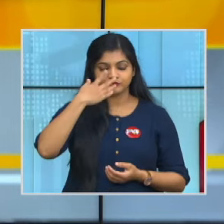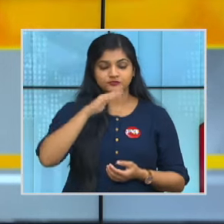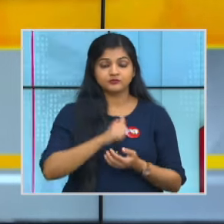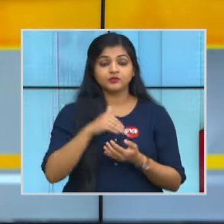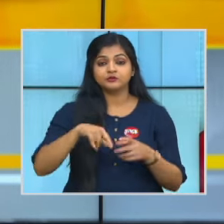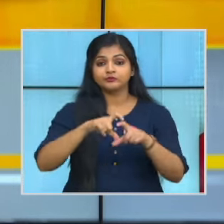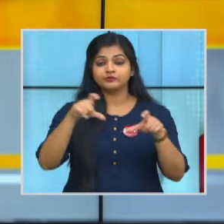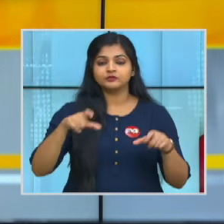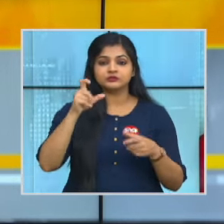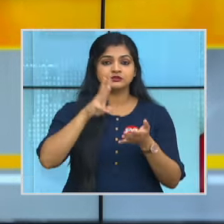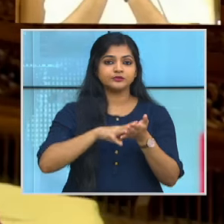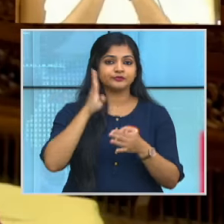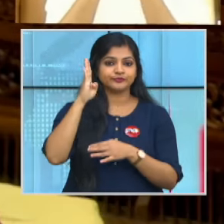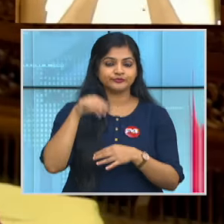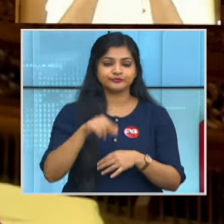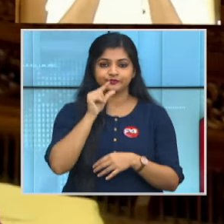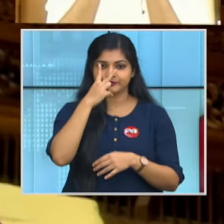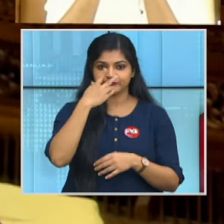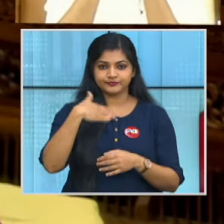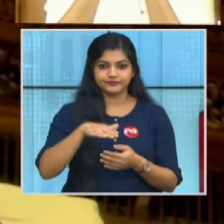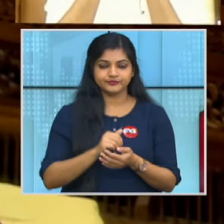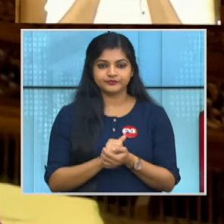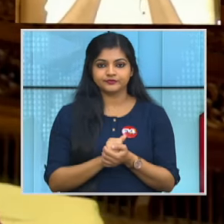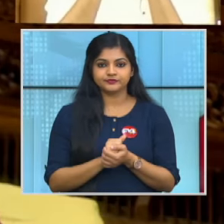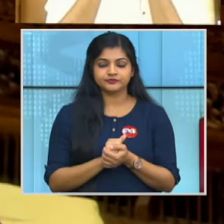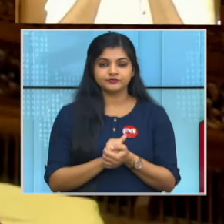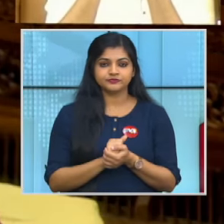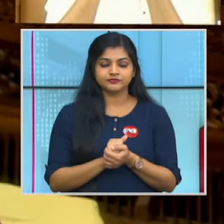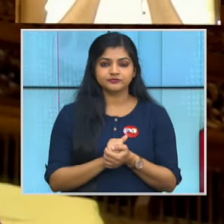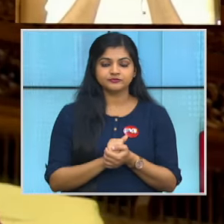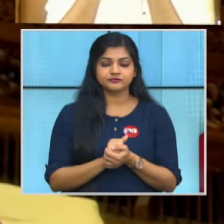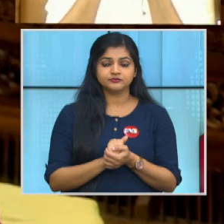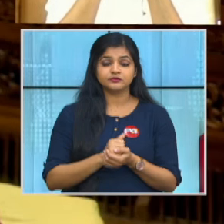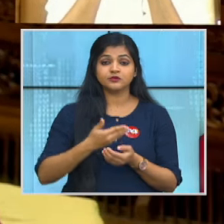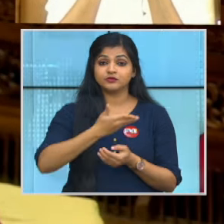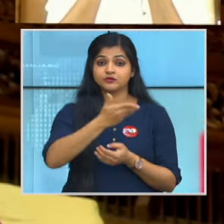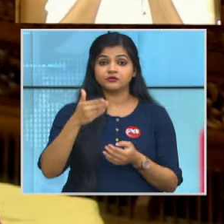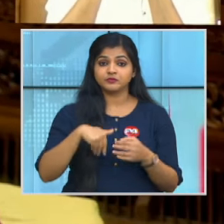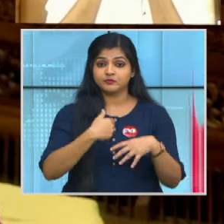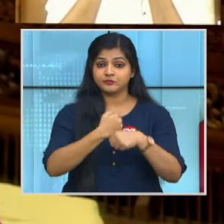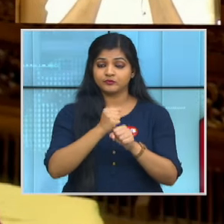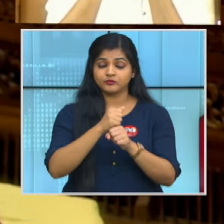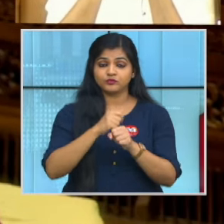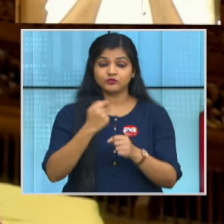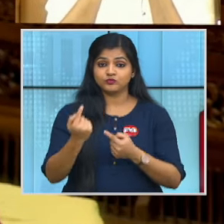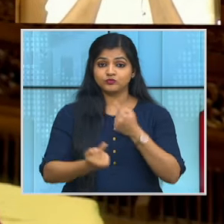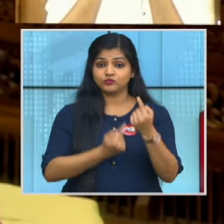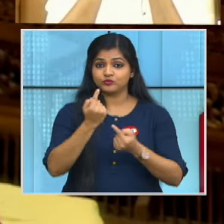ഇപ്പോൾ നിയമസഭയിൽ മുഖ്യമന്ത്രി സംസാരിക്കുന്നുണ്ട്. അതിലേക്ക് തത്സമയം. നിങ്ങൾ സൃഷ്ടിച്ച